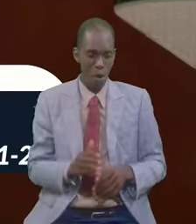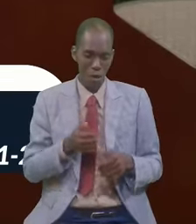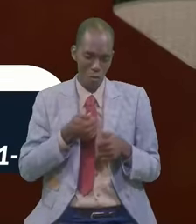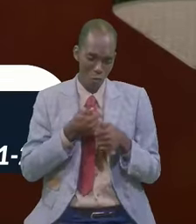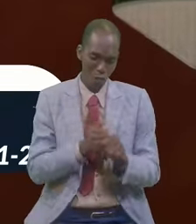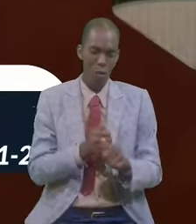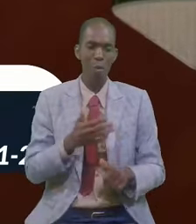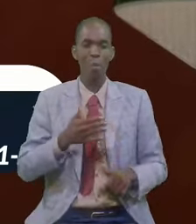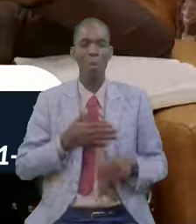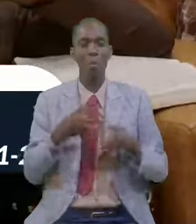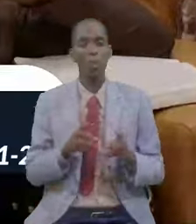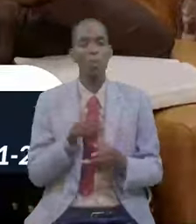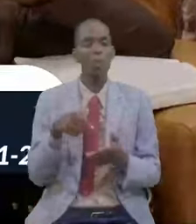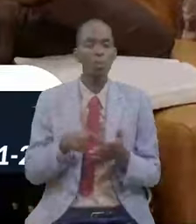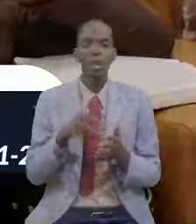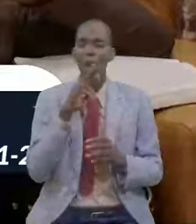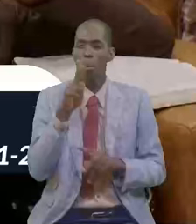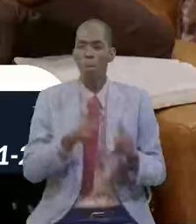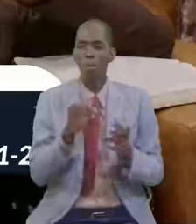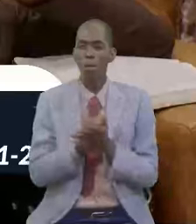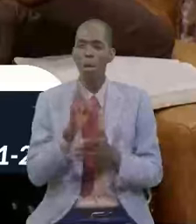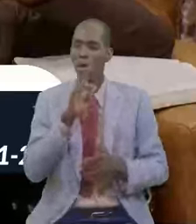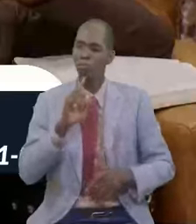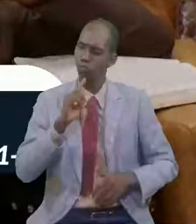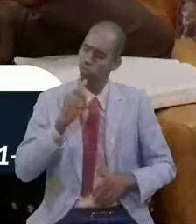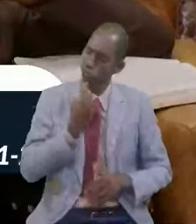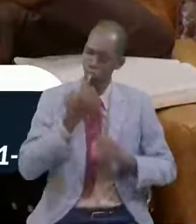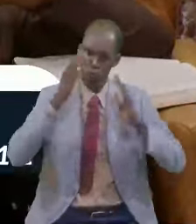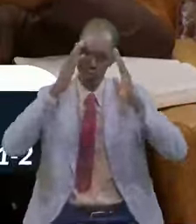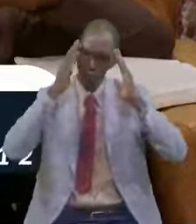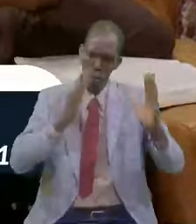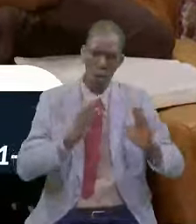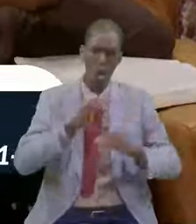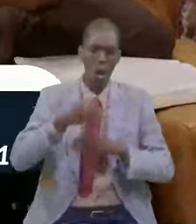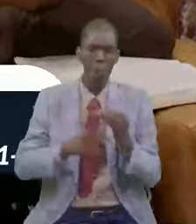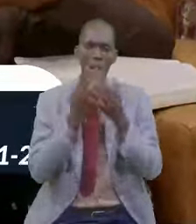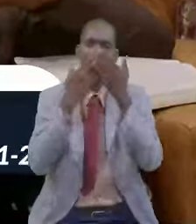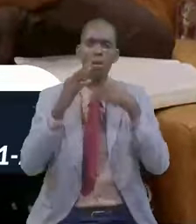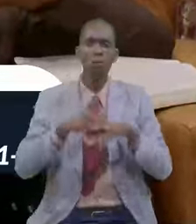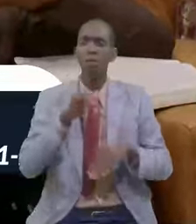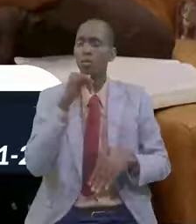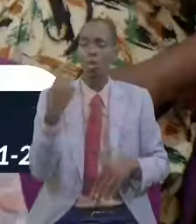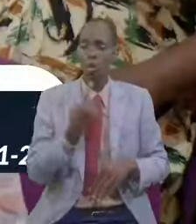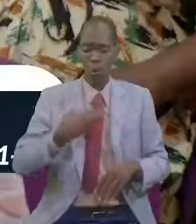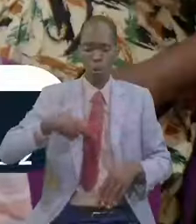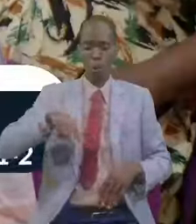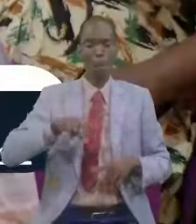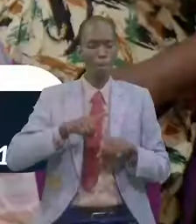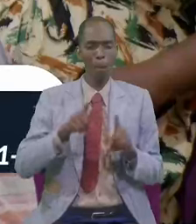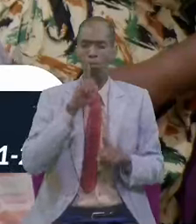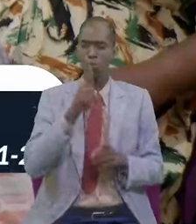verset 2. Je disais, je veillerai sur mes voies. Ce sont les gens qui sont